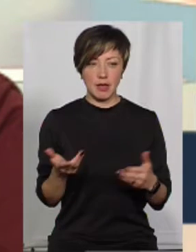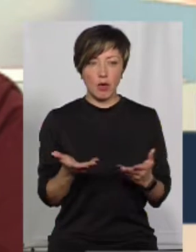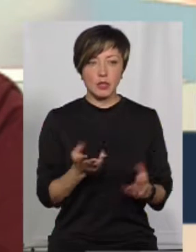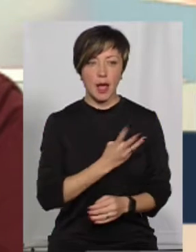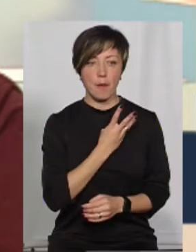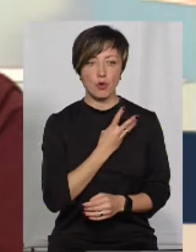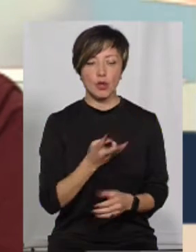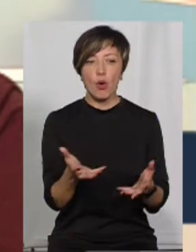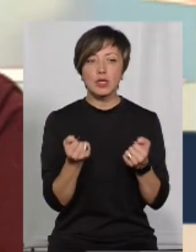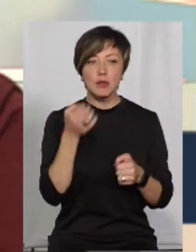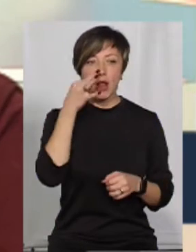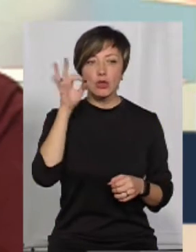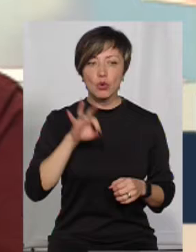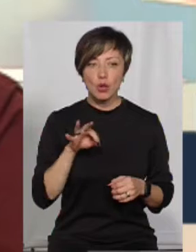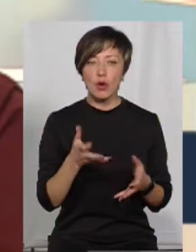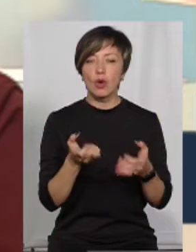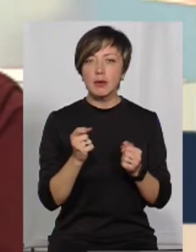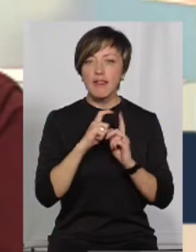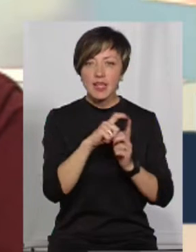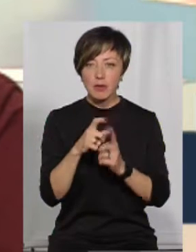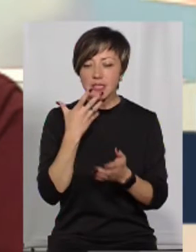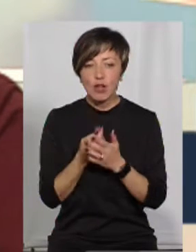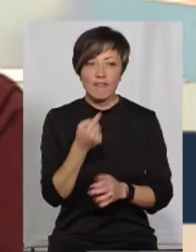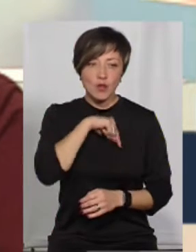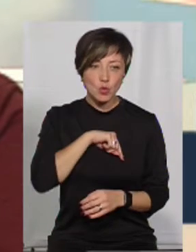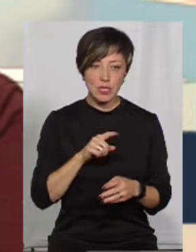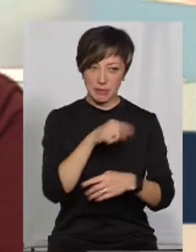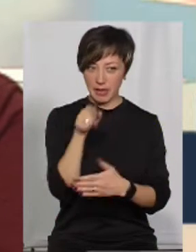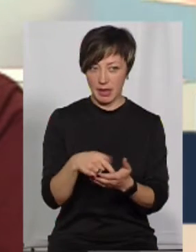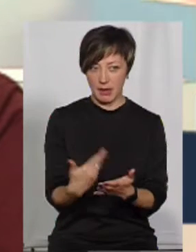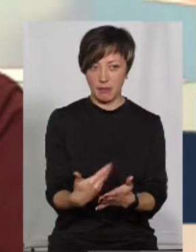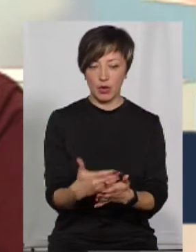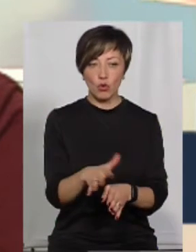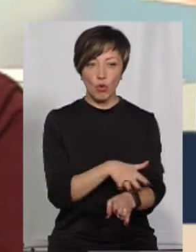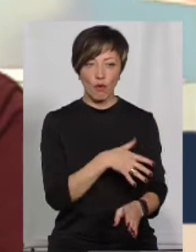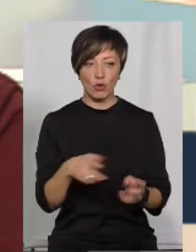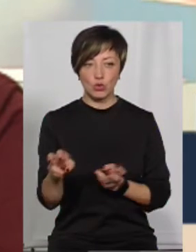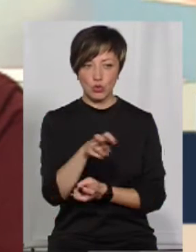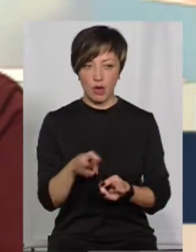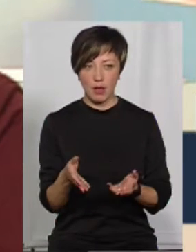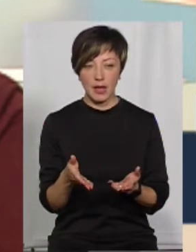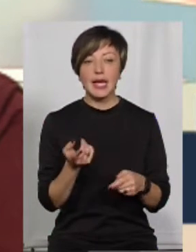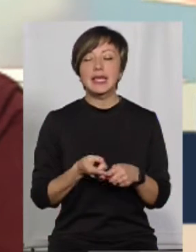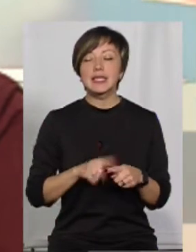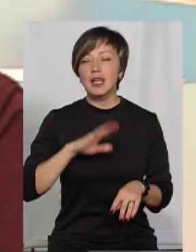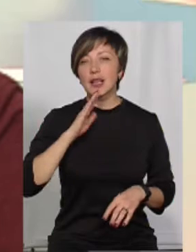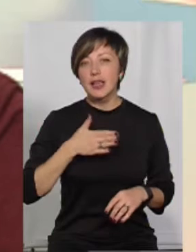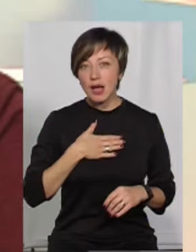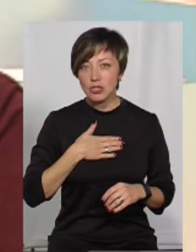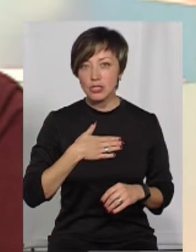якусь емоцію, отримала досвід, отримала відповідь на своє внутрішнє запитання, наприклад, яке вона довго шукала. І от це